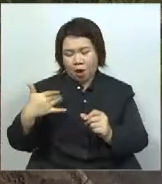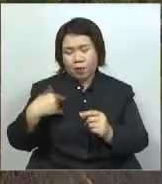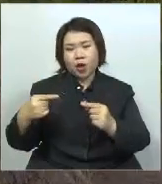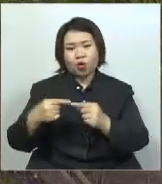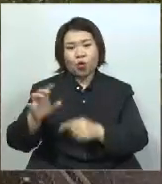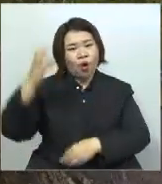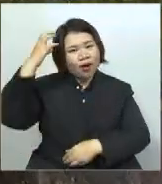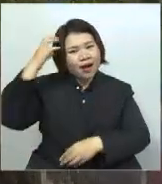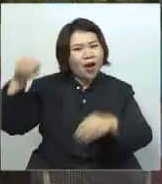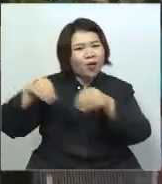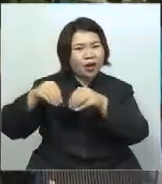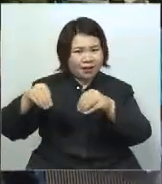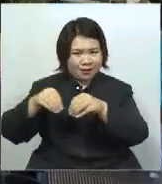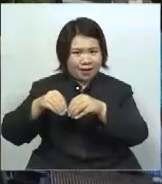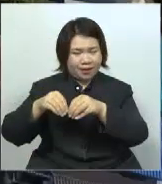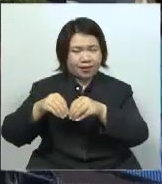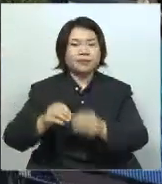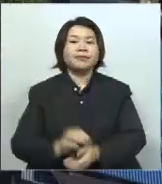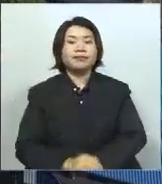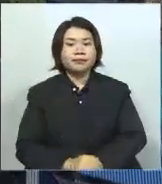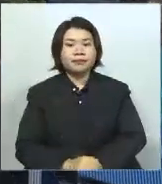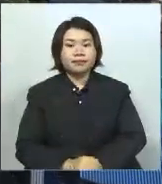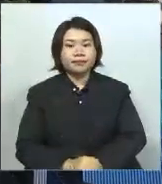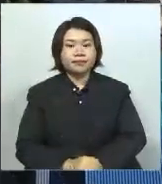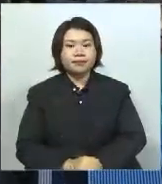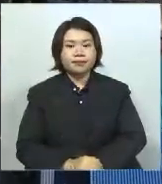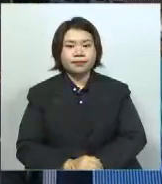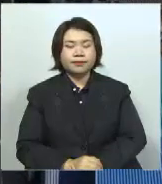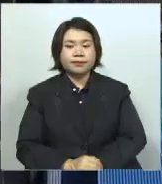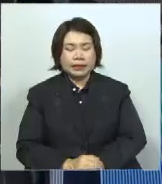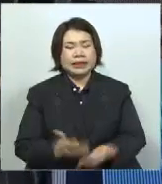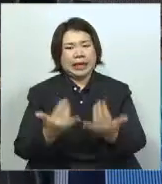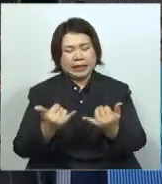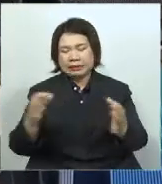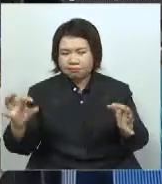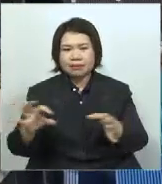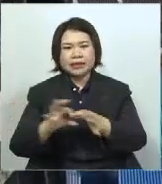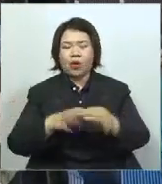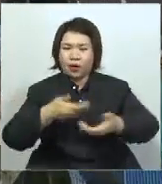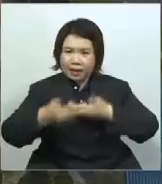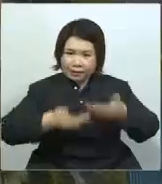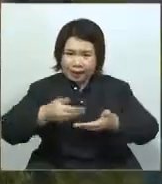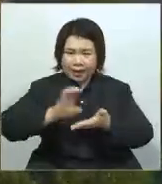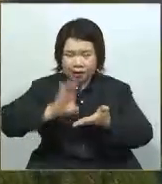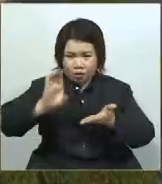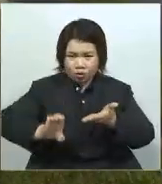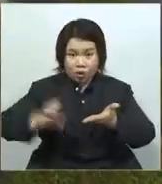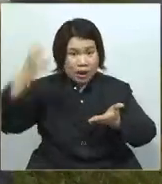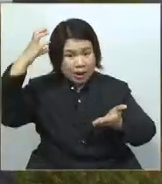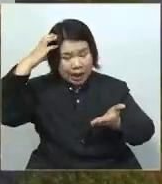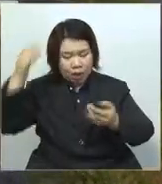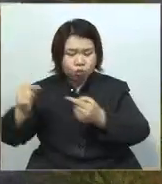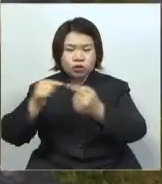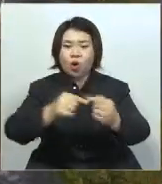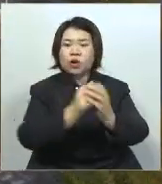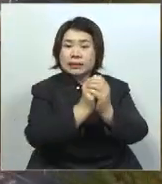ครหลวงเวียงจันทน์สาธารณรัฐประชาธิปไตยประชาชนลาวจึงเป็นจุดเชื่อมโยงการค้าการลงทุนจากสปป.ลาวไปจี